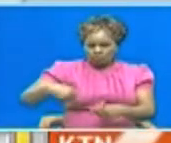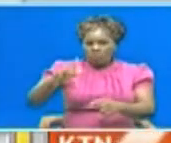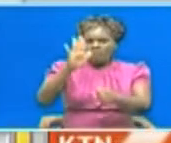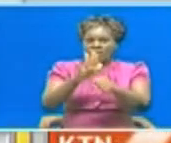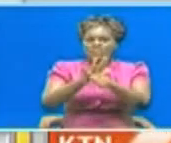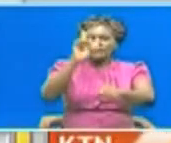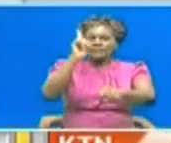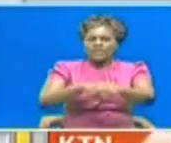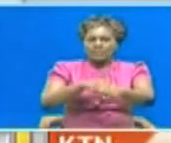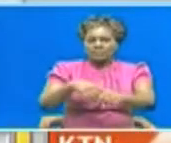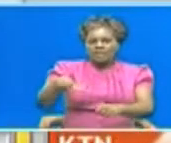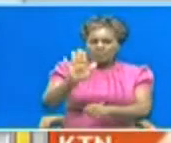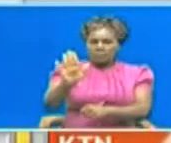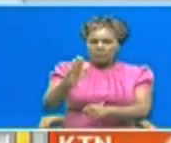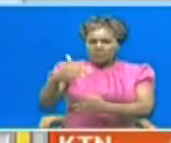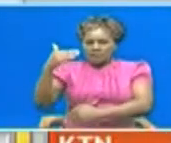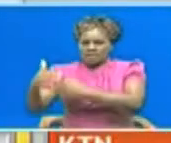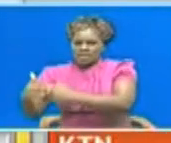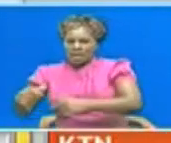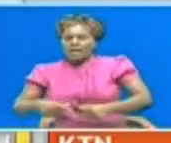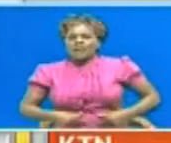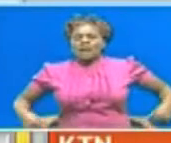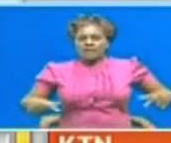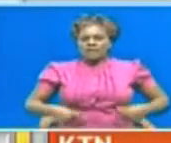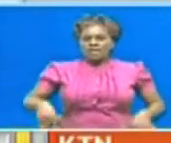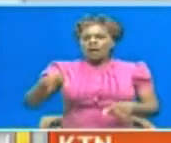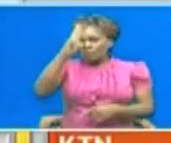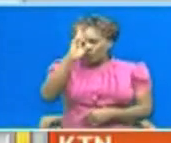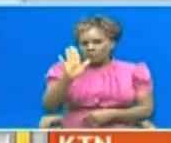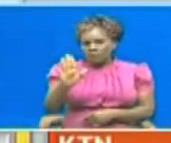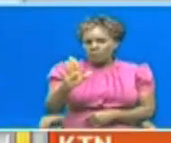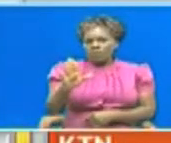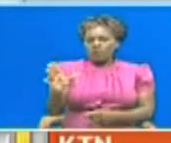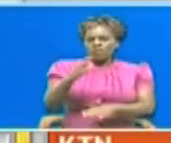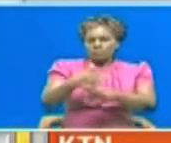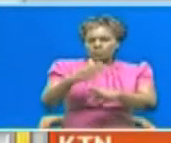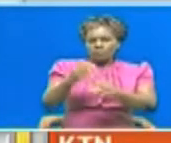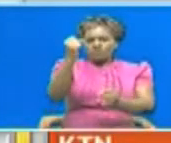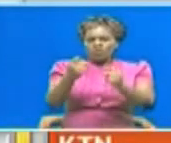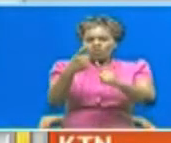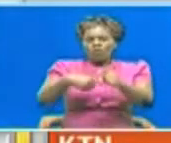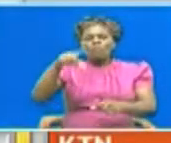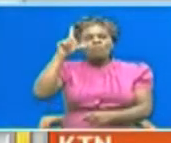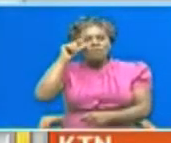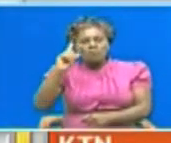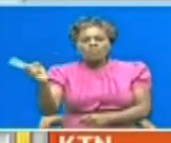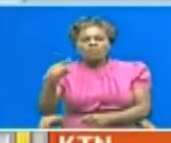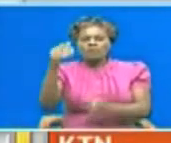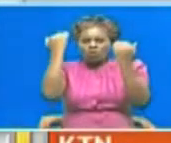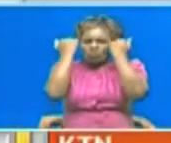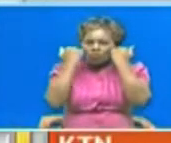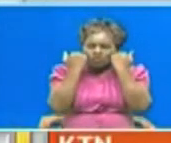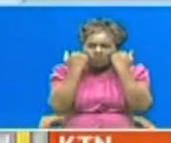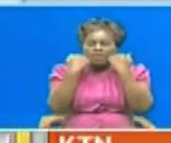katika eneo la Madogo karibu na mji wa Garissa. OCPD huyo aliabiri gari hilo jijini Nairobi kutoka Mombasa ambako alihudhuria kesi